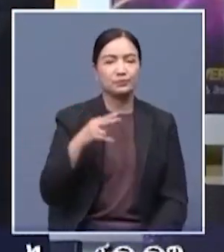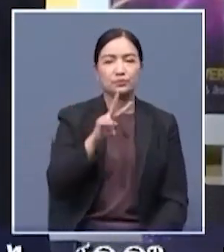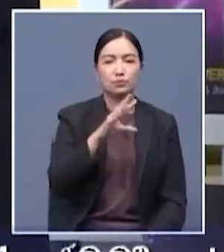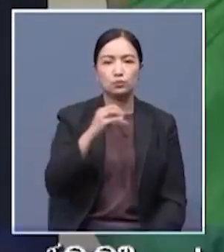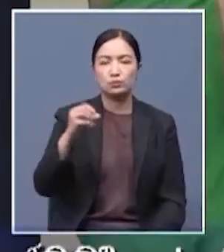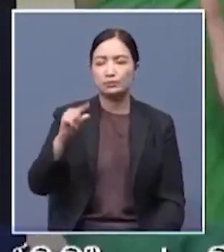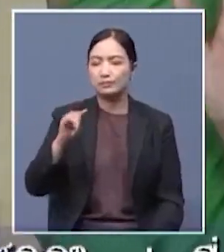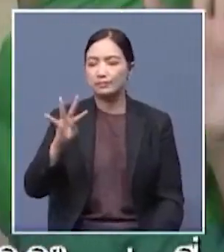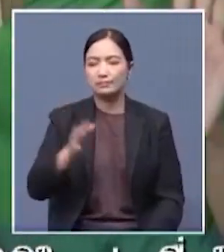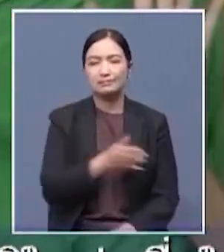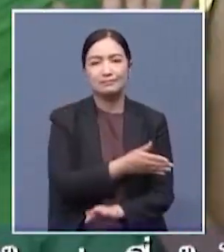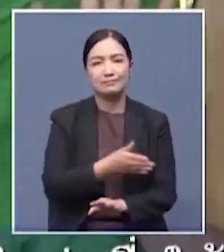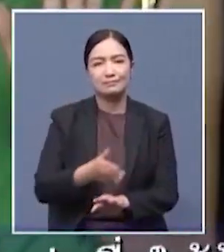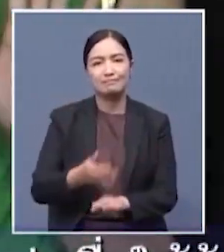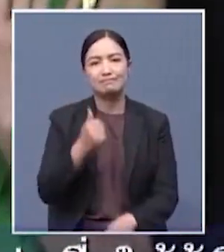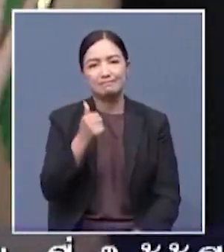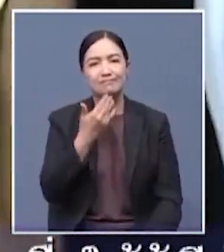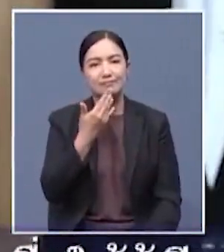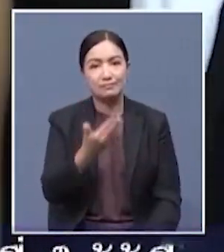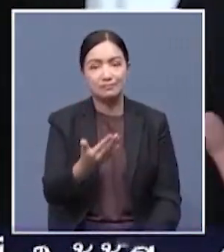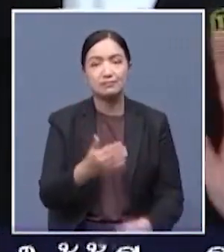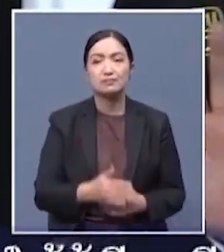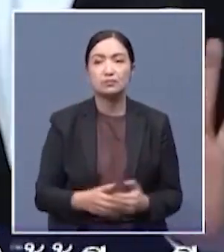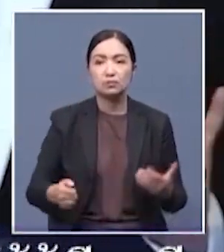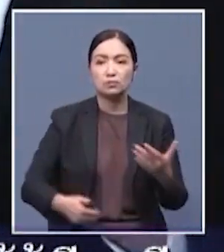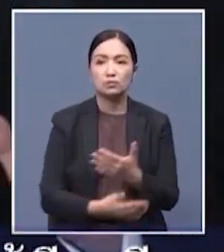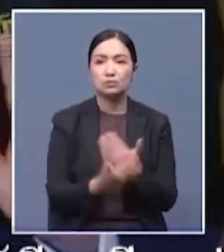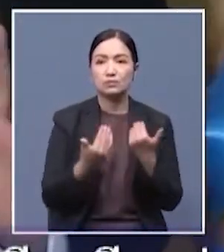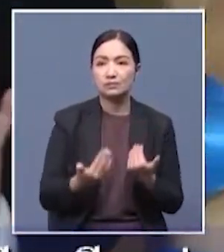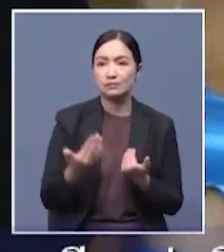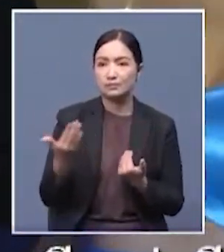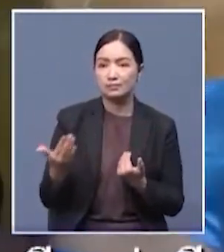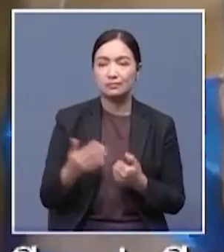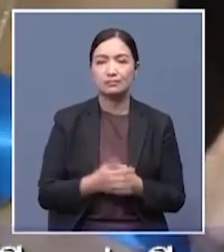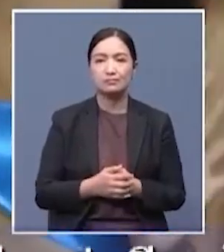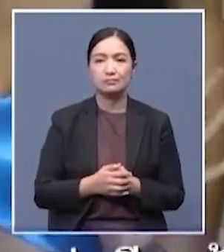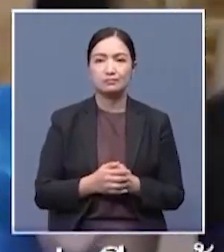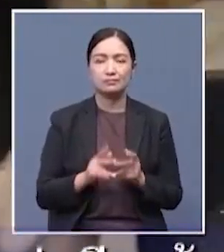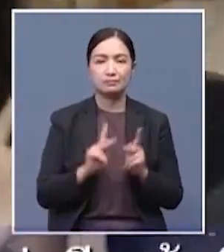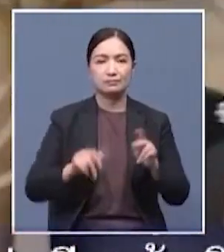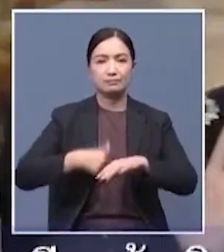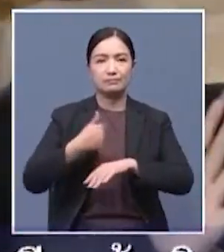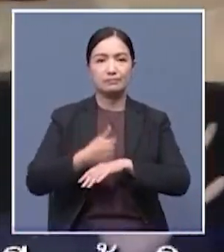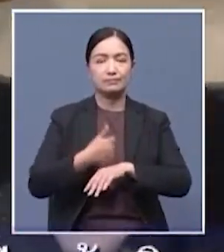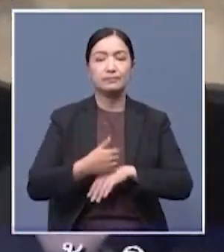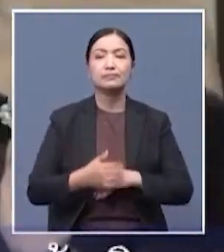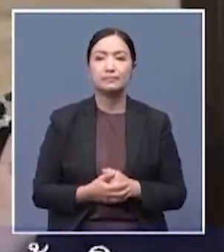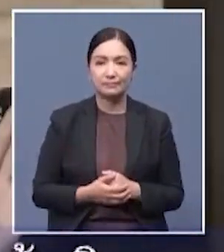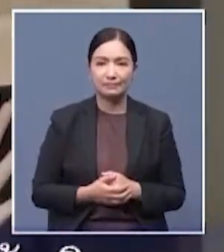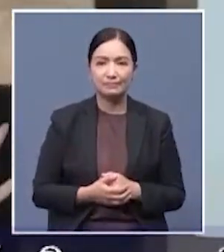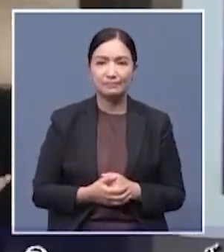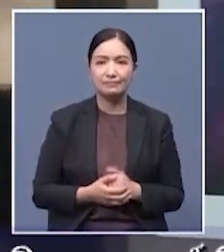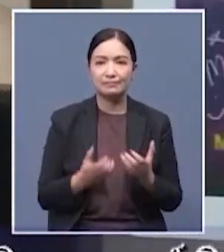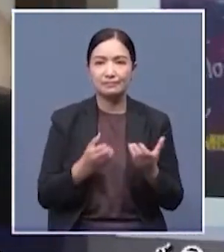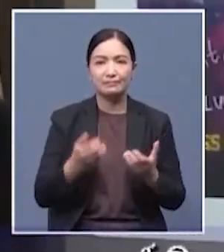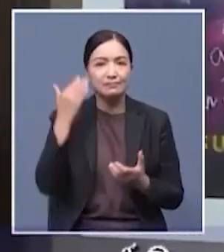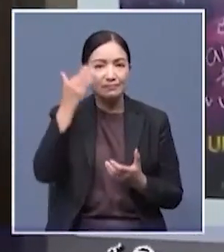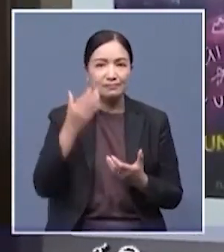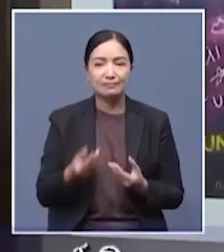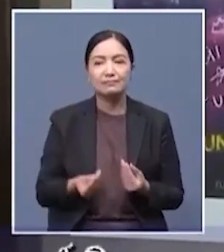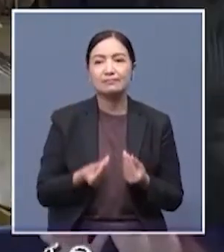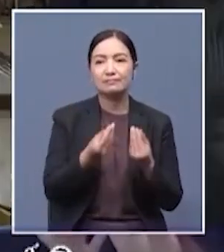างดีเสมอมาโอกาสนี้กรรมการผู้อำนวยการใหญ่สถานีวิทยุโทรทัศน์กองทัพบกนะคะได้มอบของที่ระลึ